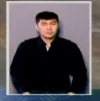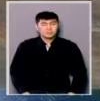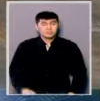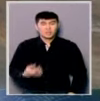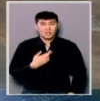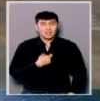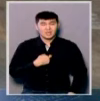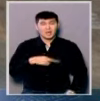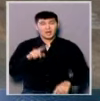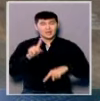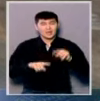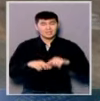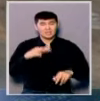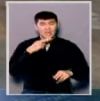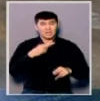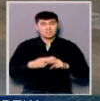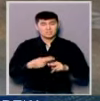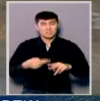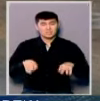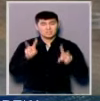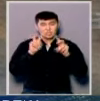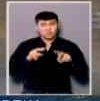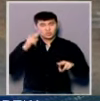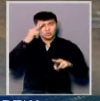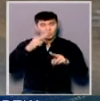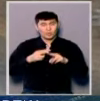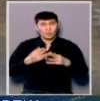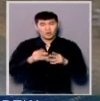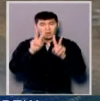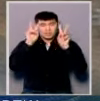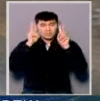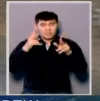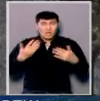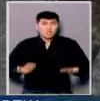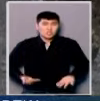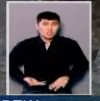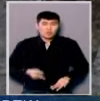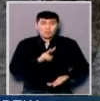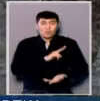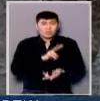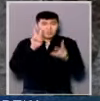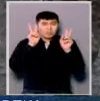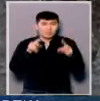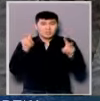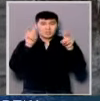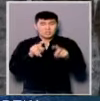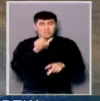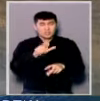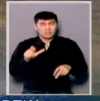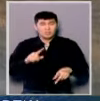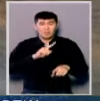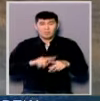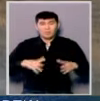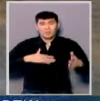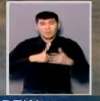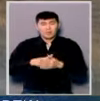Я родная сестра Тыныштыка Уразалиева. Ищу брата. Мы не знаем, жив ли он. В поисках задействованы экстренные службы,